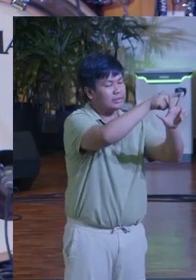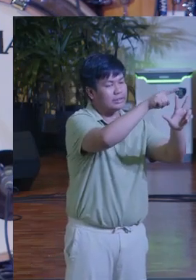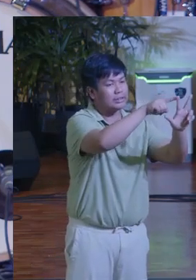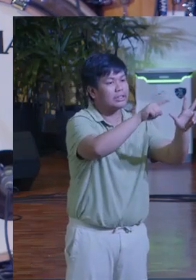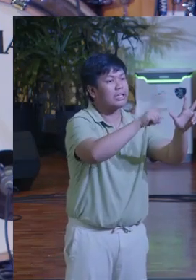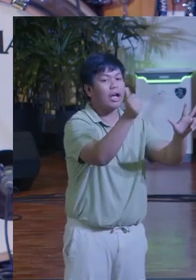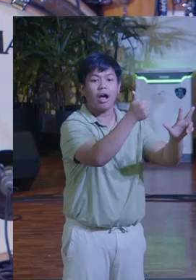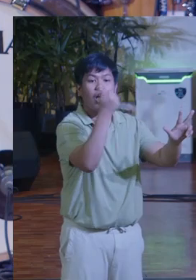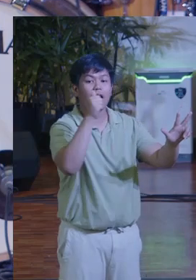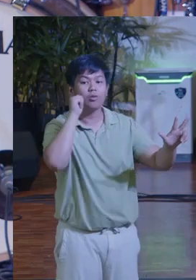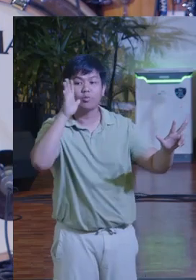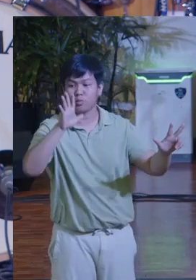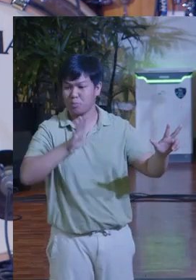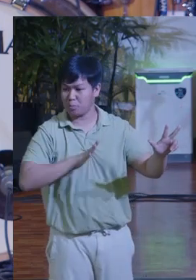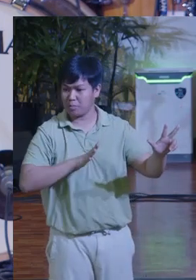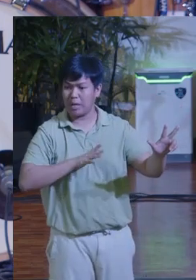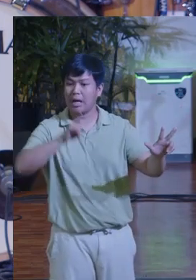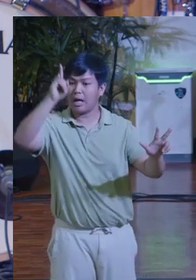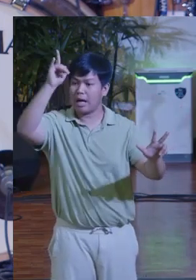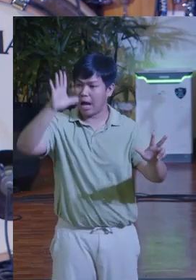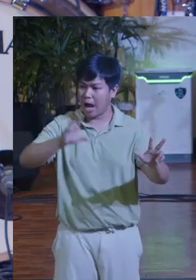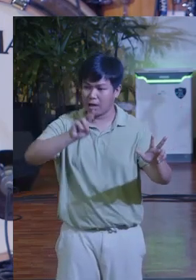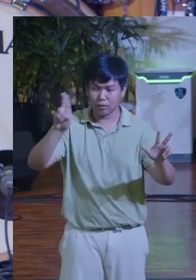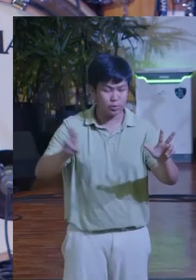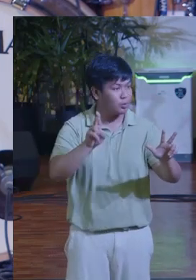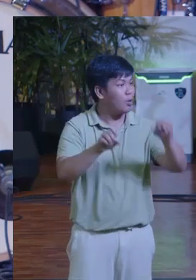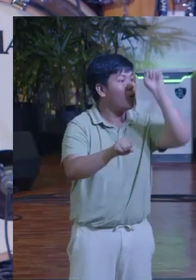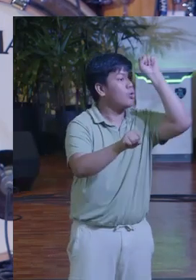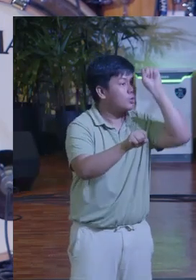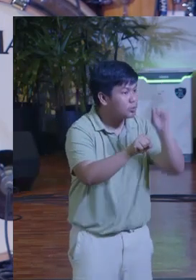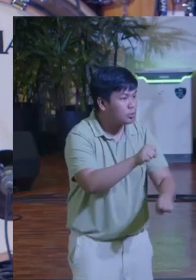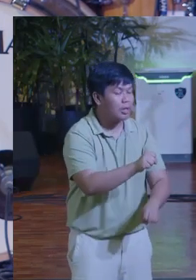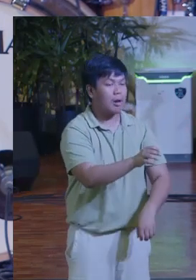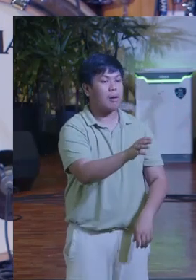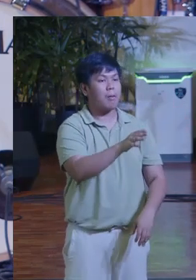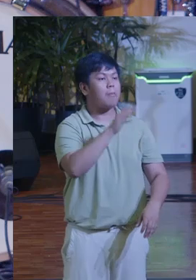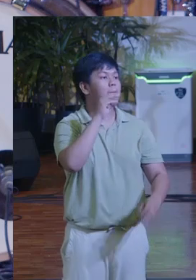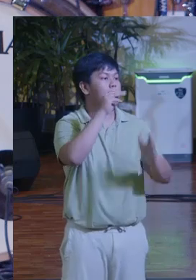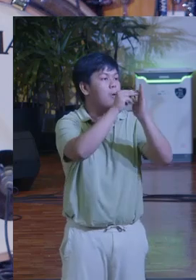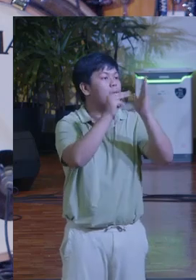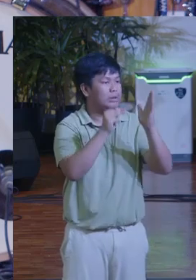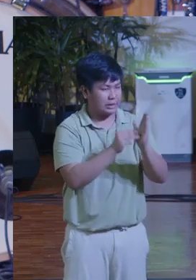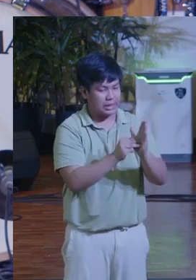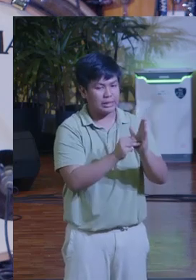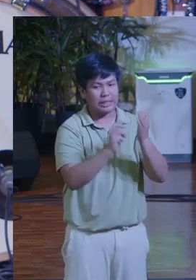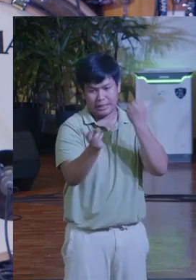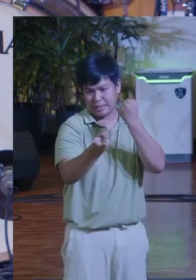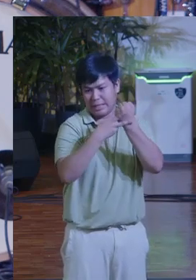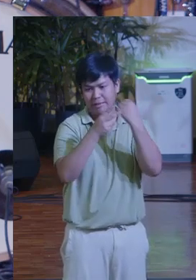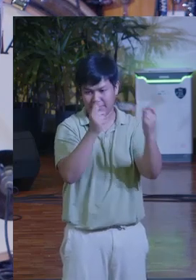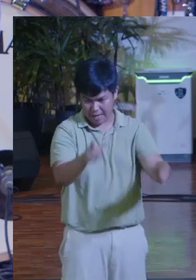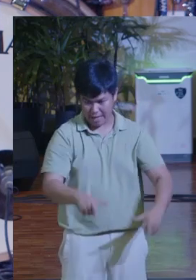ang ginamit ng Diyos upang si Moses ay ma-preserve.